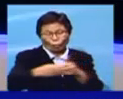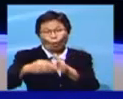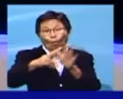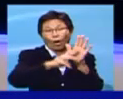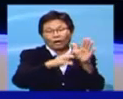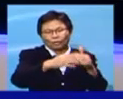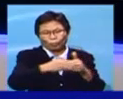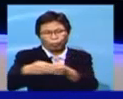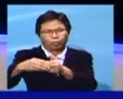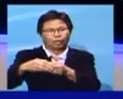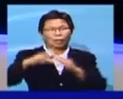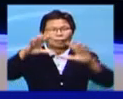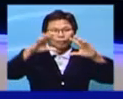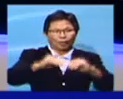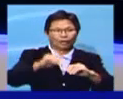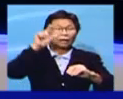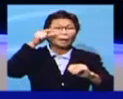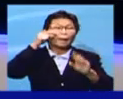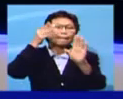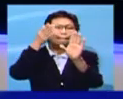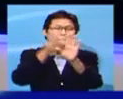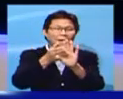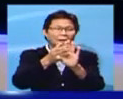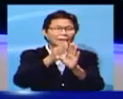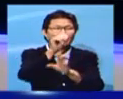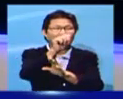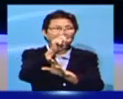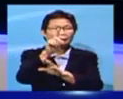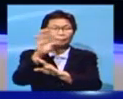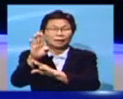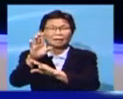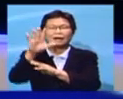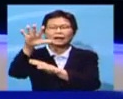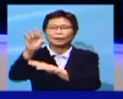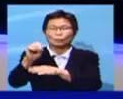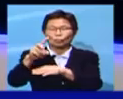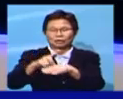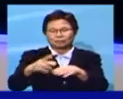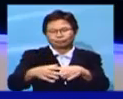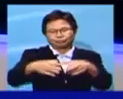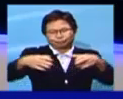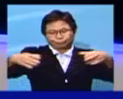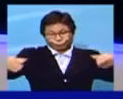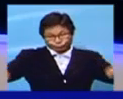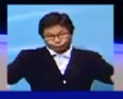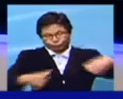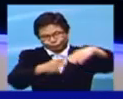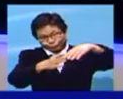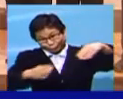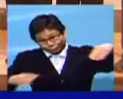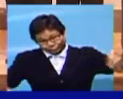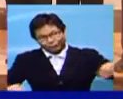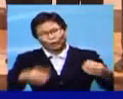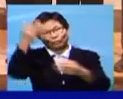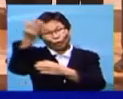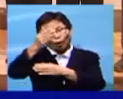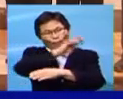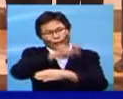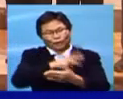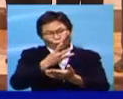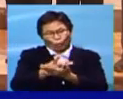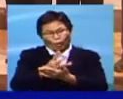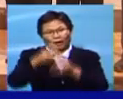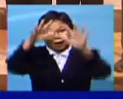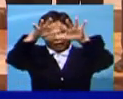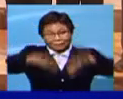mesyuarat tahunan lembaga gabor Bank Pembangunan Asia ADB ke-50 di Yokohama jepun berucap pada mesyuarat menteri menteri kewangan ASEAN